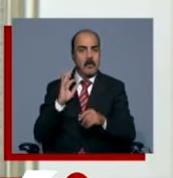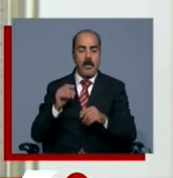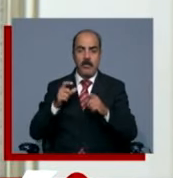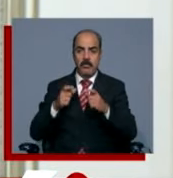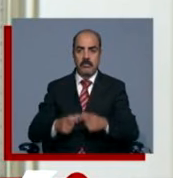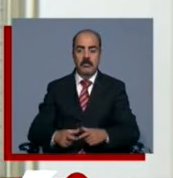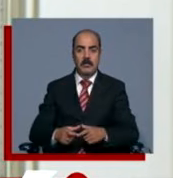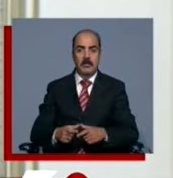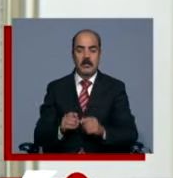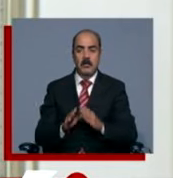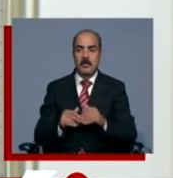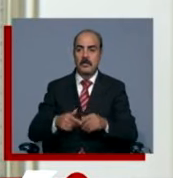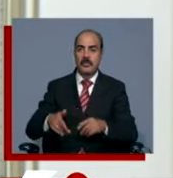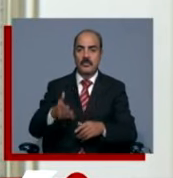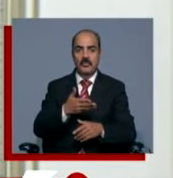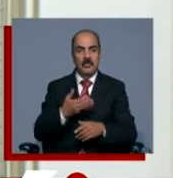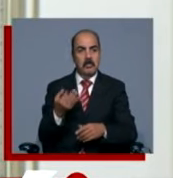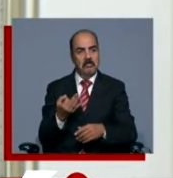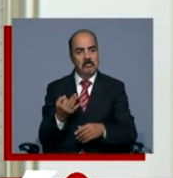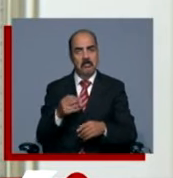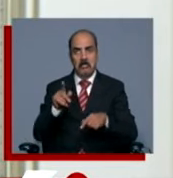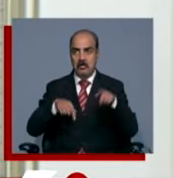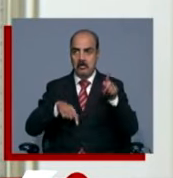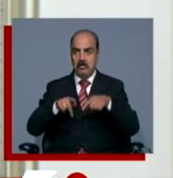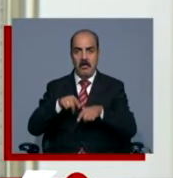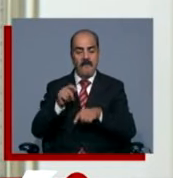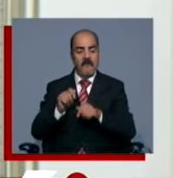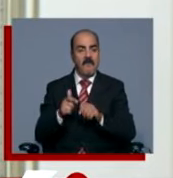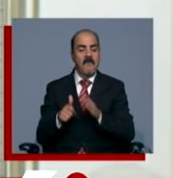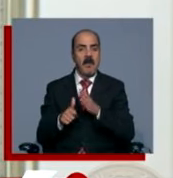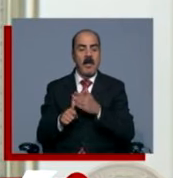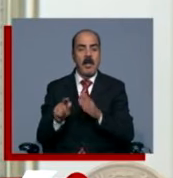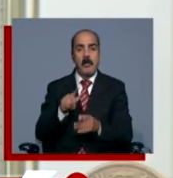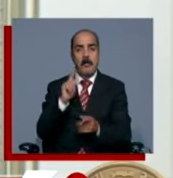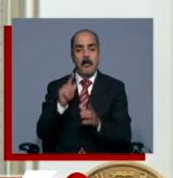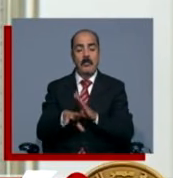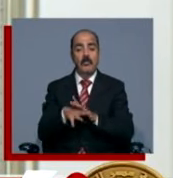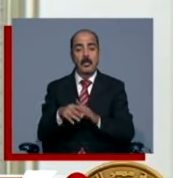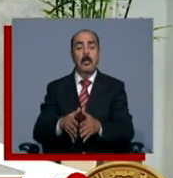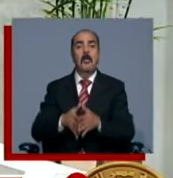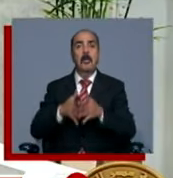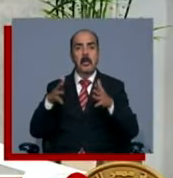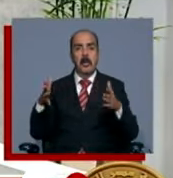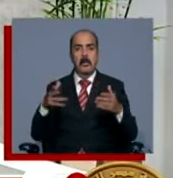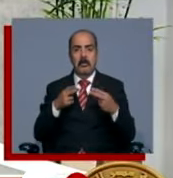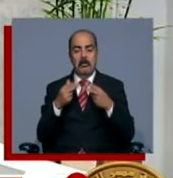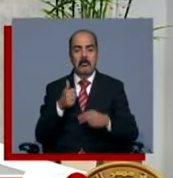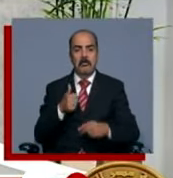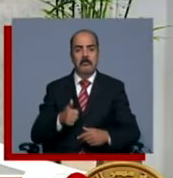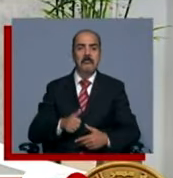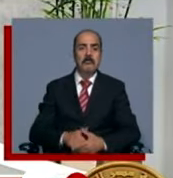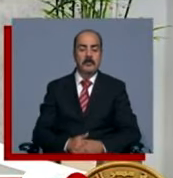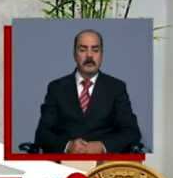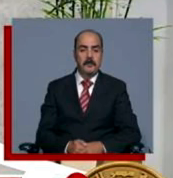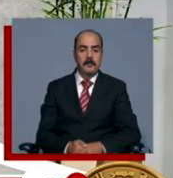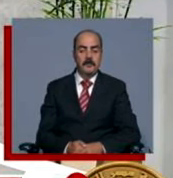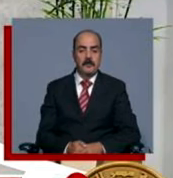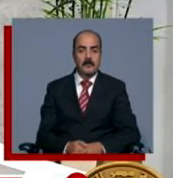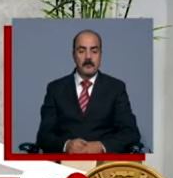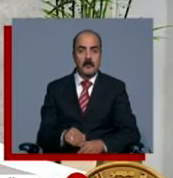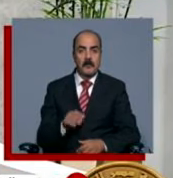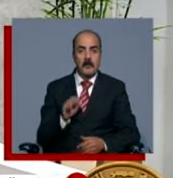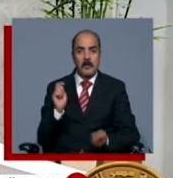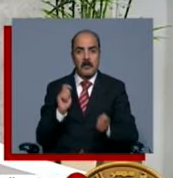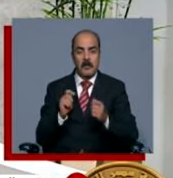والفريد لمصر. ولعل من أبرز المشروعات المصرية الطموحة المنطقة الاقتصادية